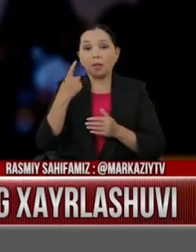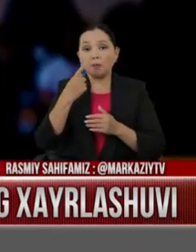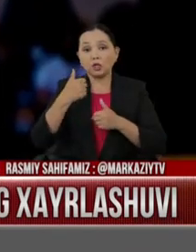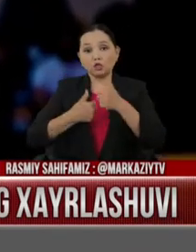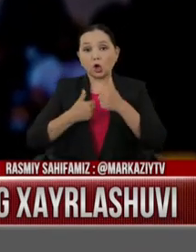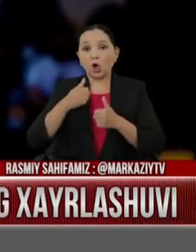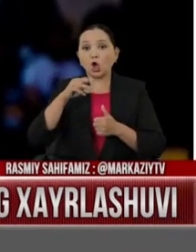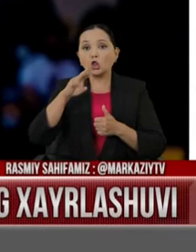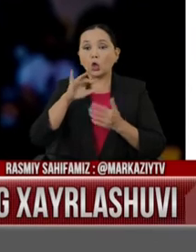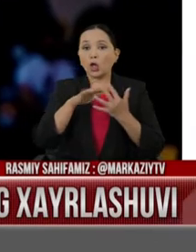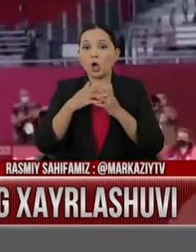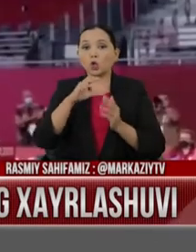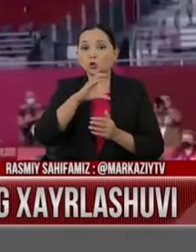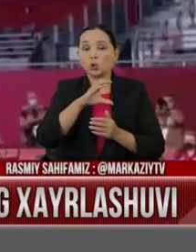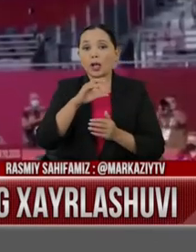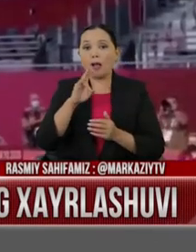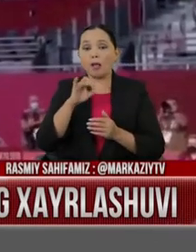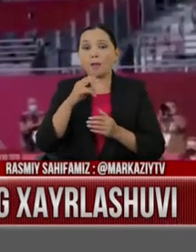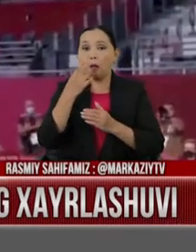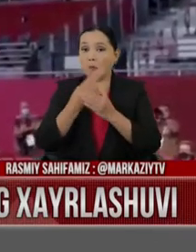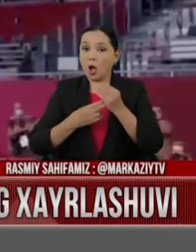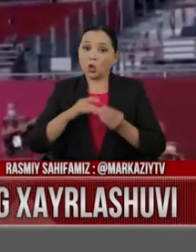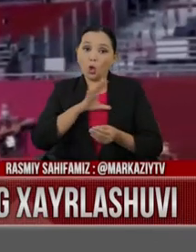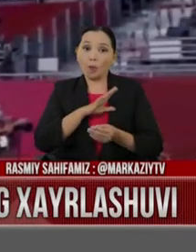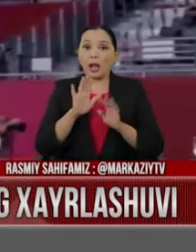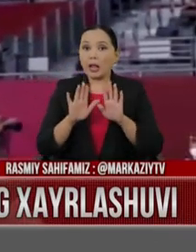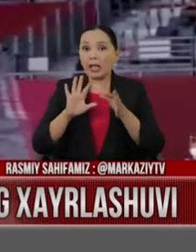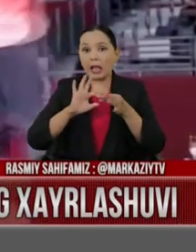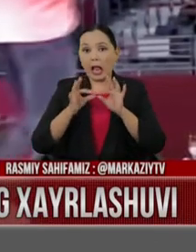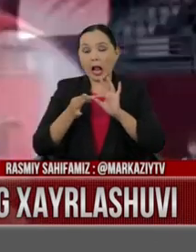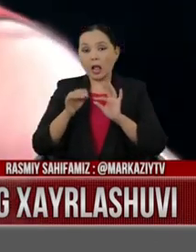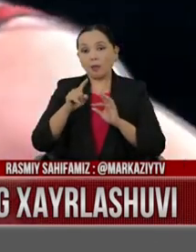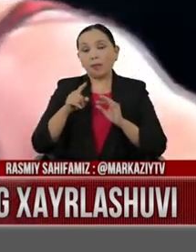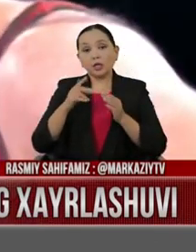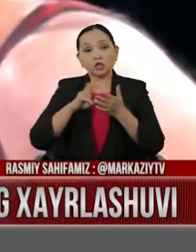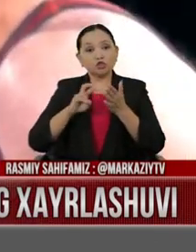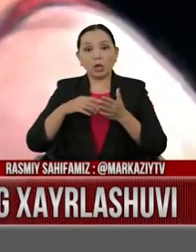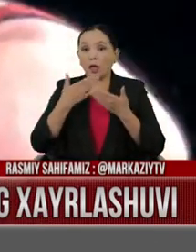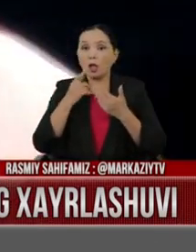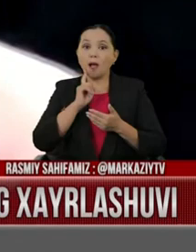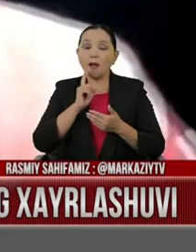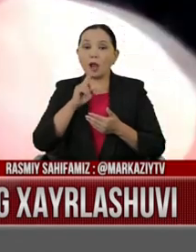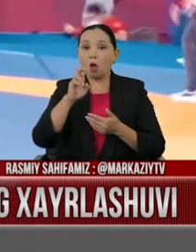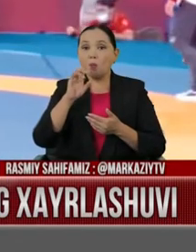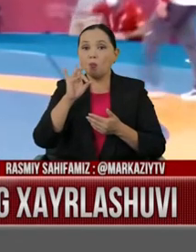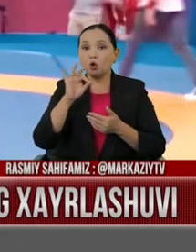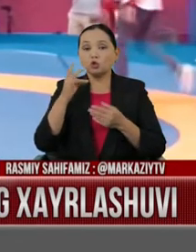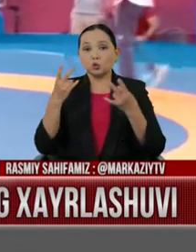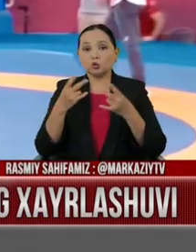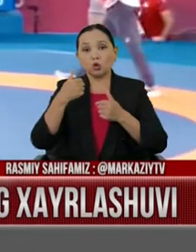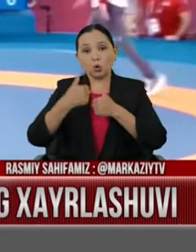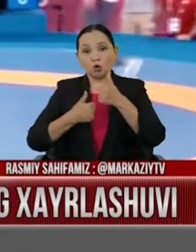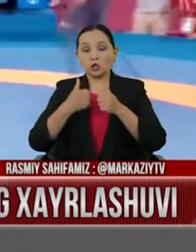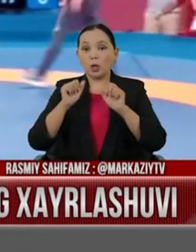birinchi bellashuvda turkiyalik kurashchi Sulaymon Karadenizga mag'lub bo'ldi. Lekin Olimpiadadan chiqqani yo'q, chunki hali bronza uchun